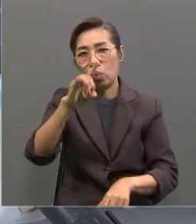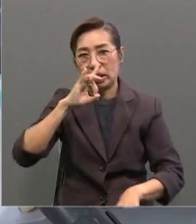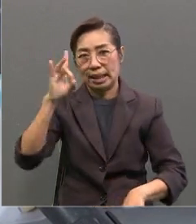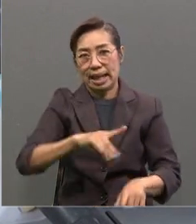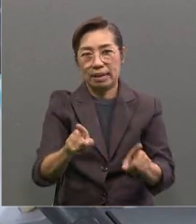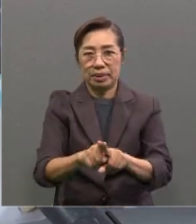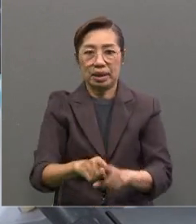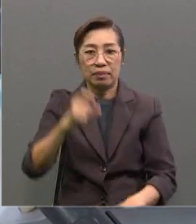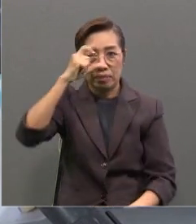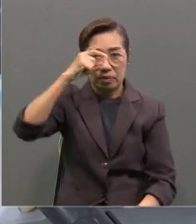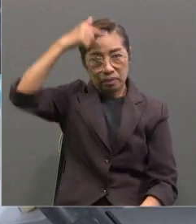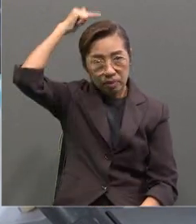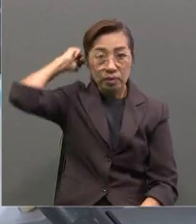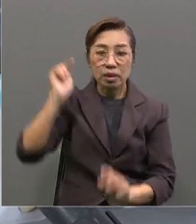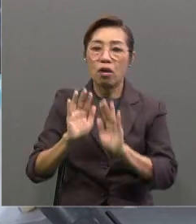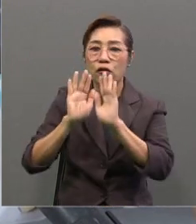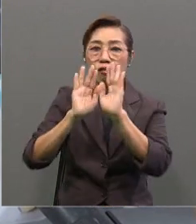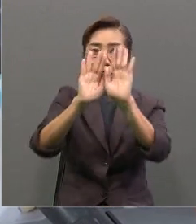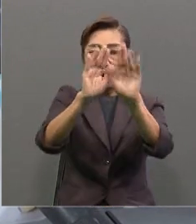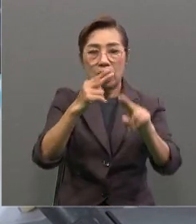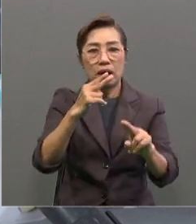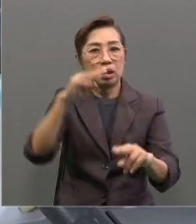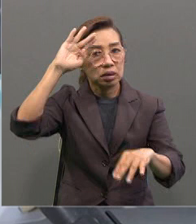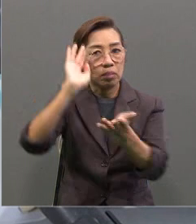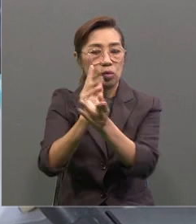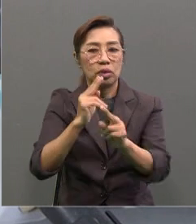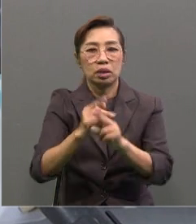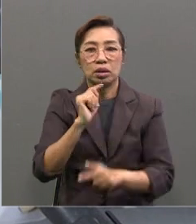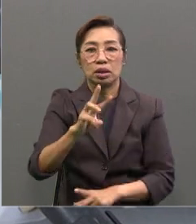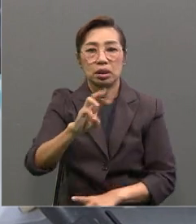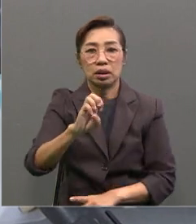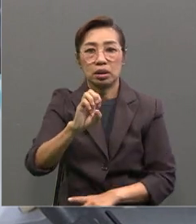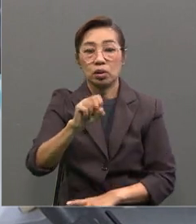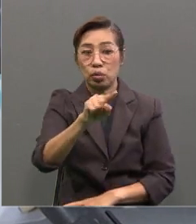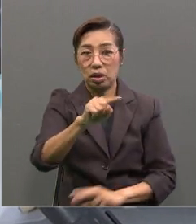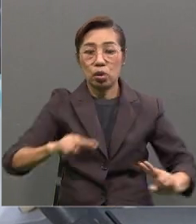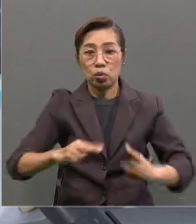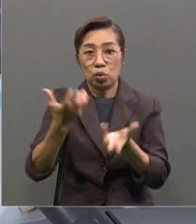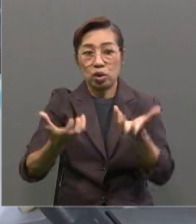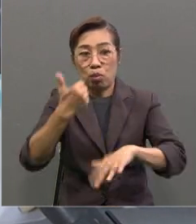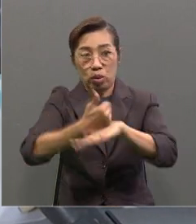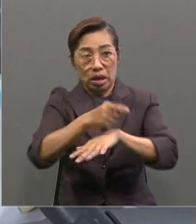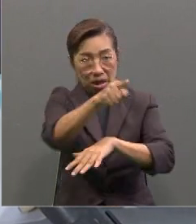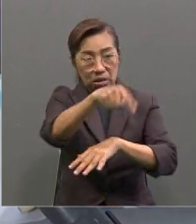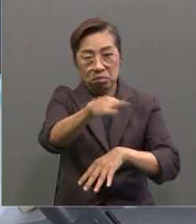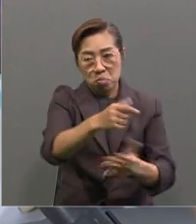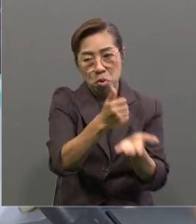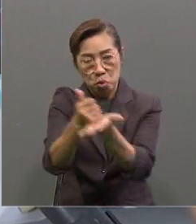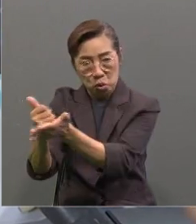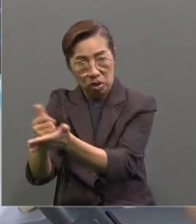นายอัจฉริยะครับยังฝากไปถึงพันตำรวจเอกทวีสอดส่องรัฐมนตรีว่าการกระทรวงยุติธรรมด้วยนะครับว่าอย่าปกป้องคน